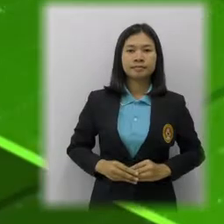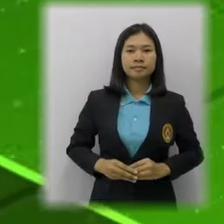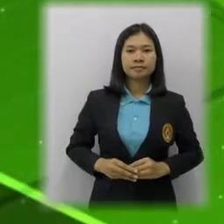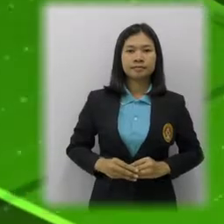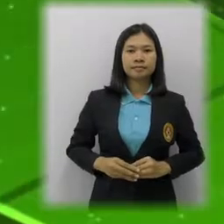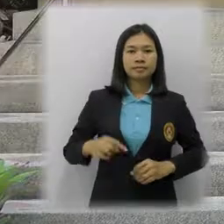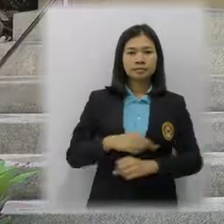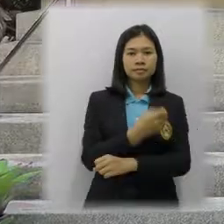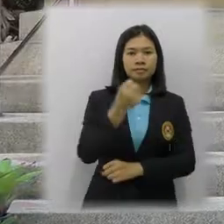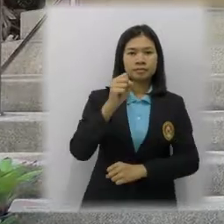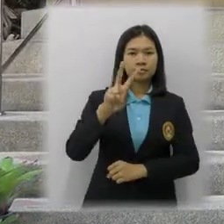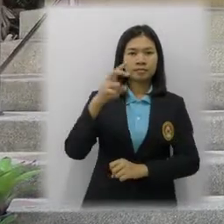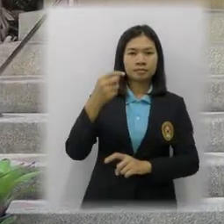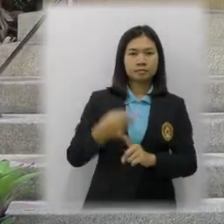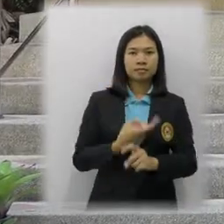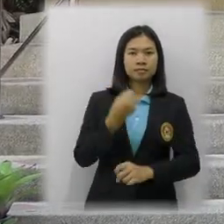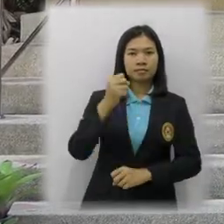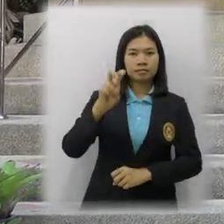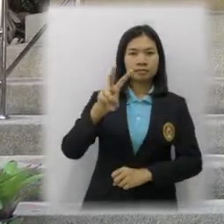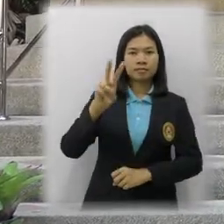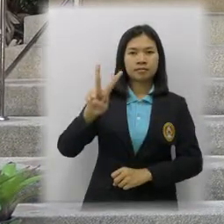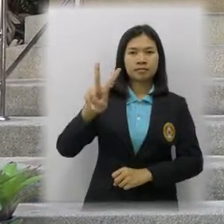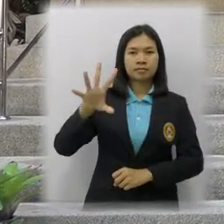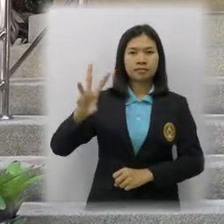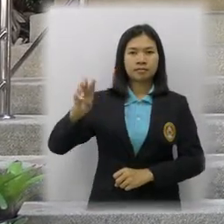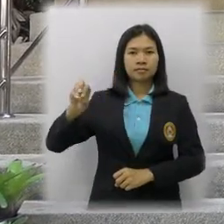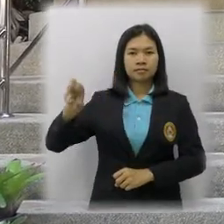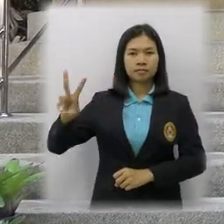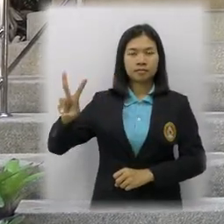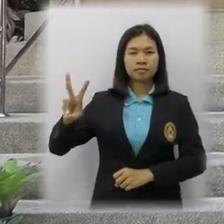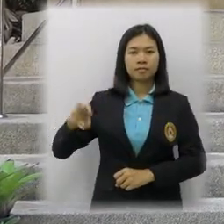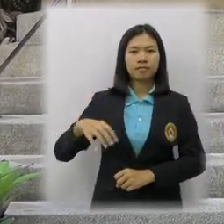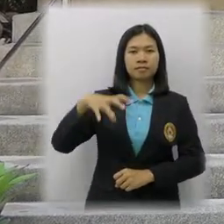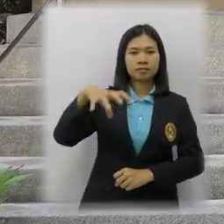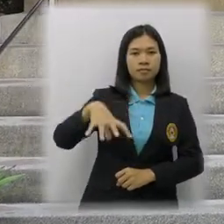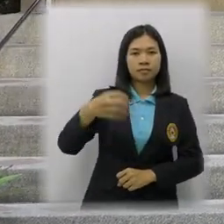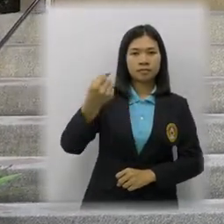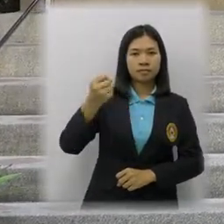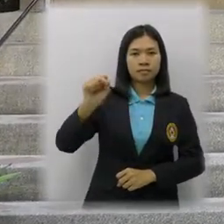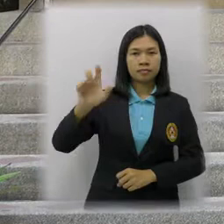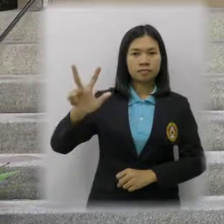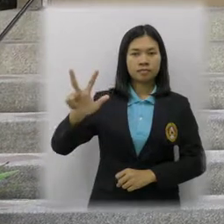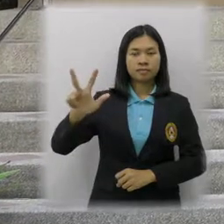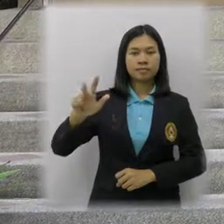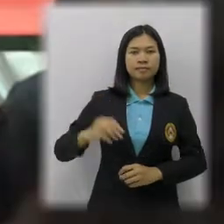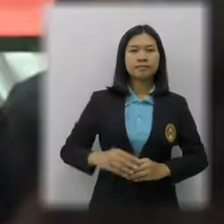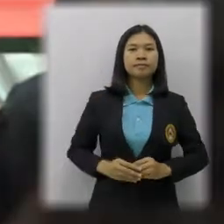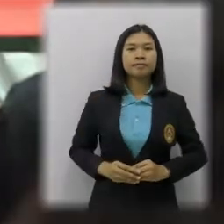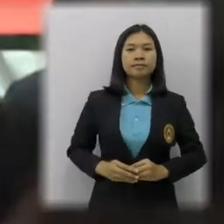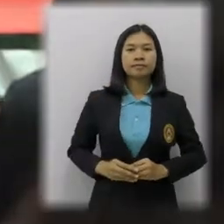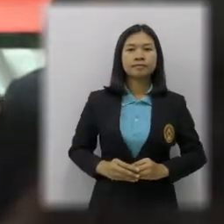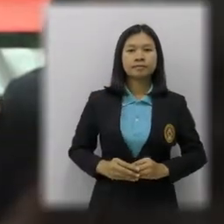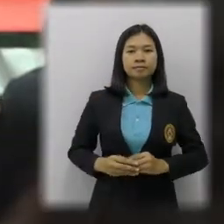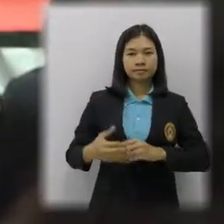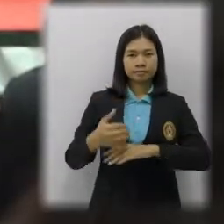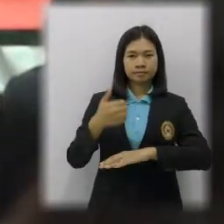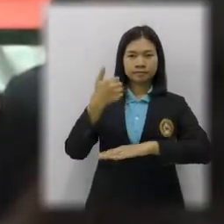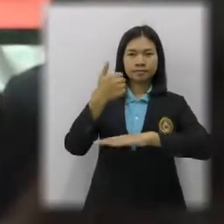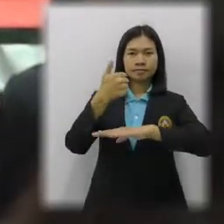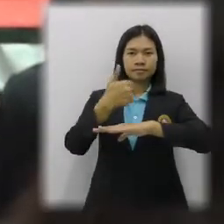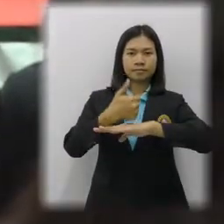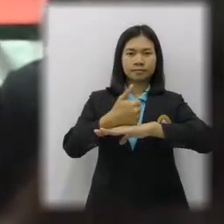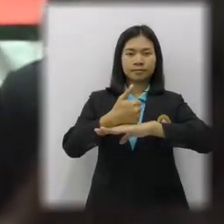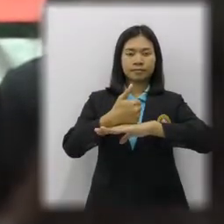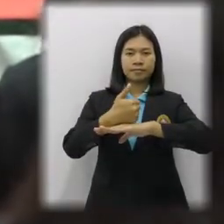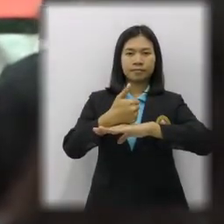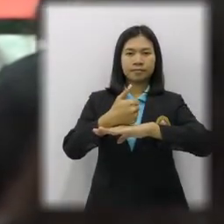2562เมื่อวันที่12ธันวาคม2562ที่ลานกิจกรรมชั้น1อาคาร13ผู้ช่วยศ